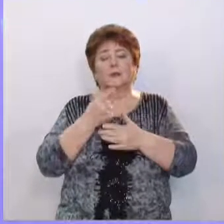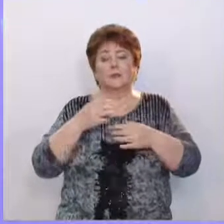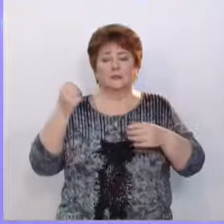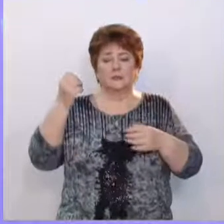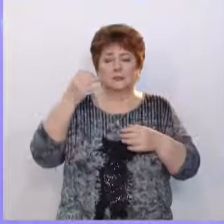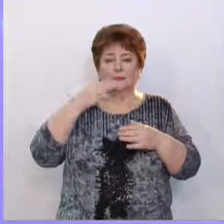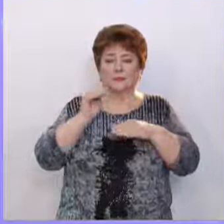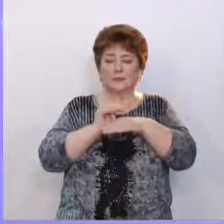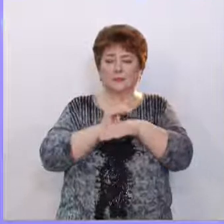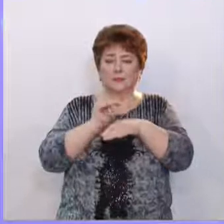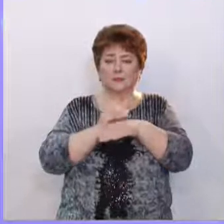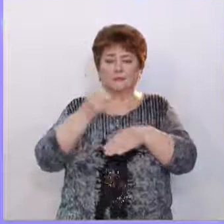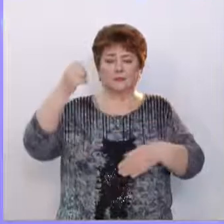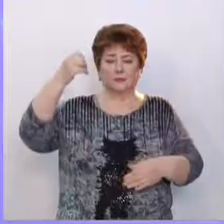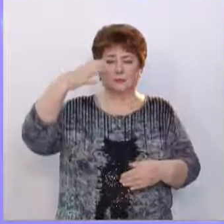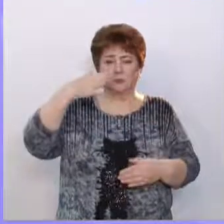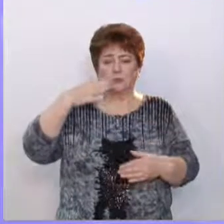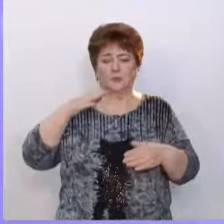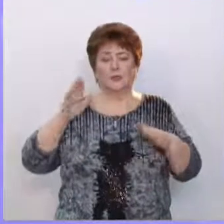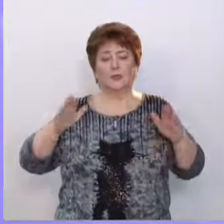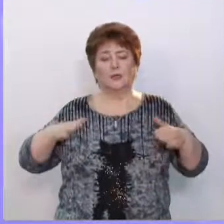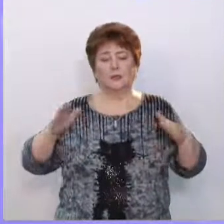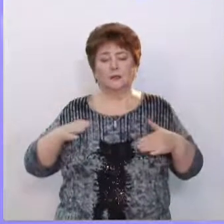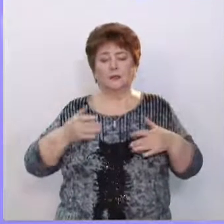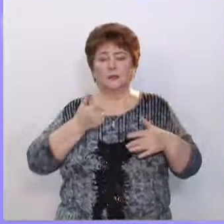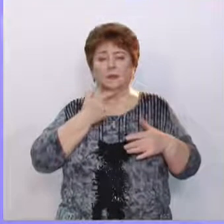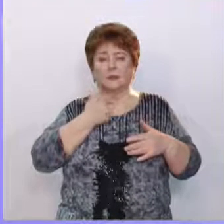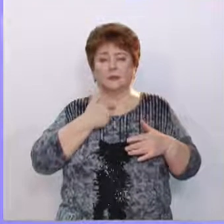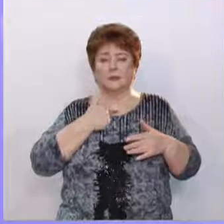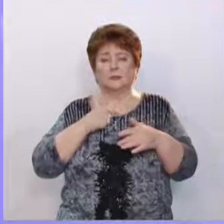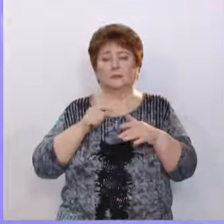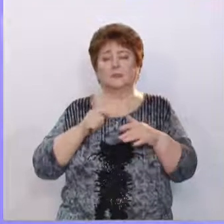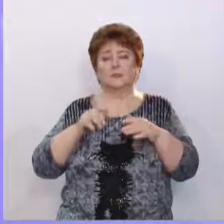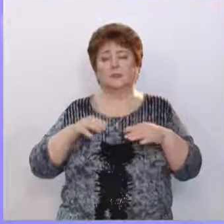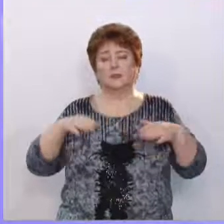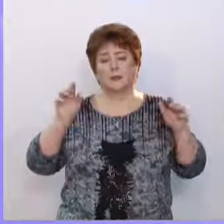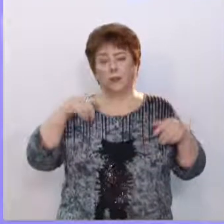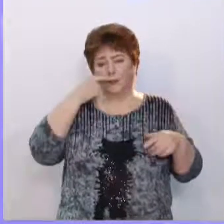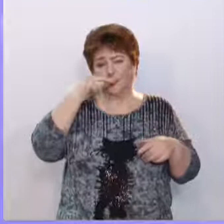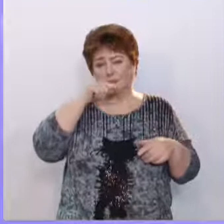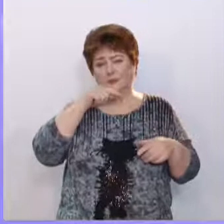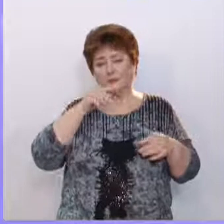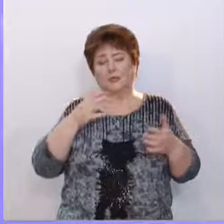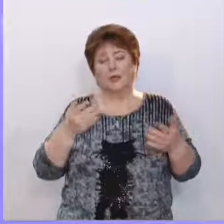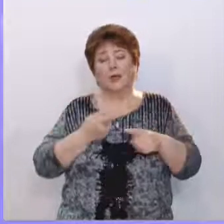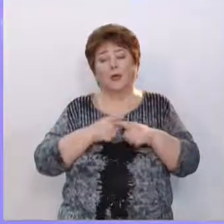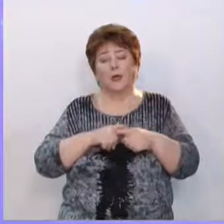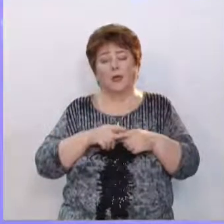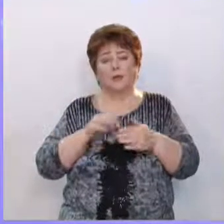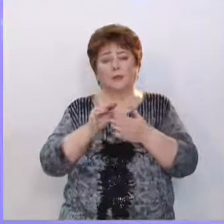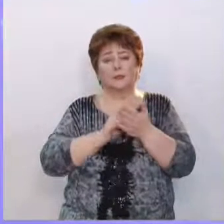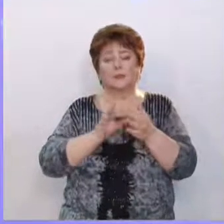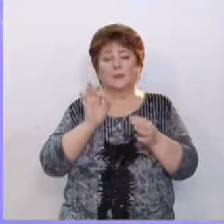светит ласковое солнце, летят голосистые птицы. А этот текст о